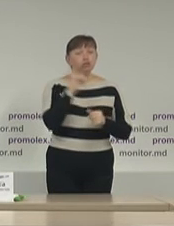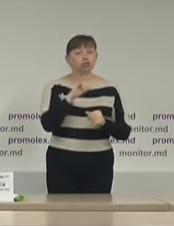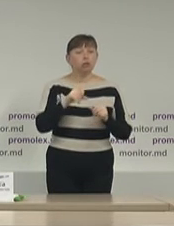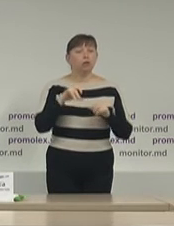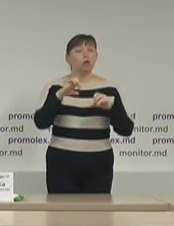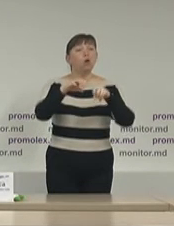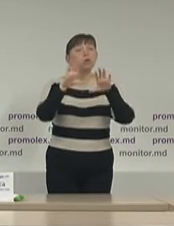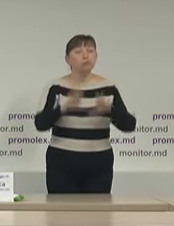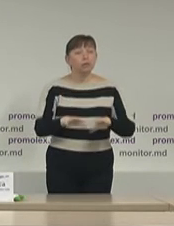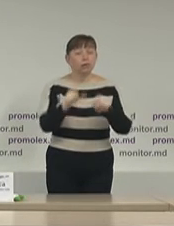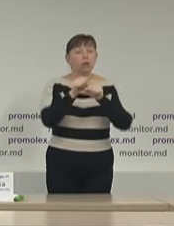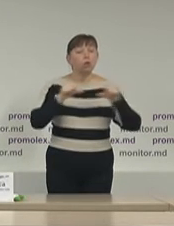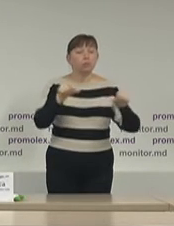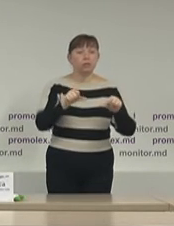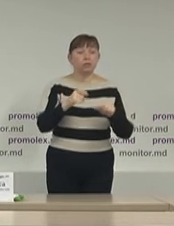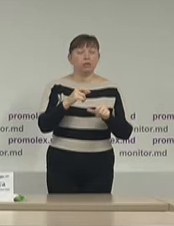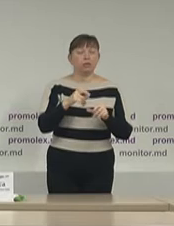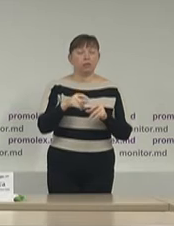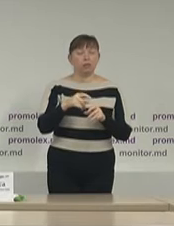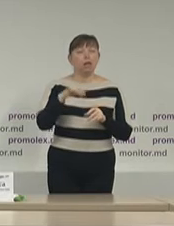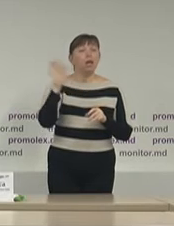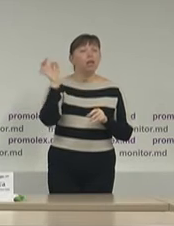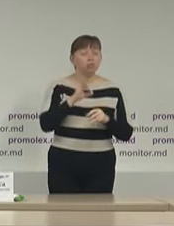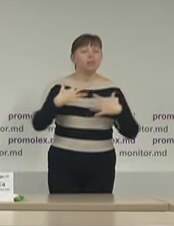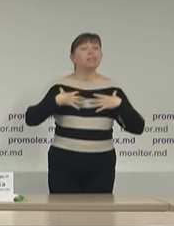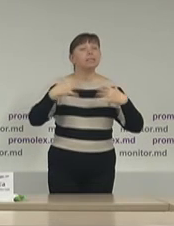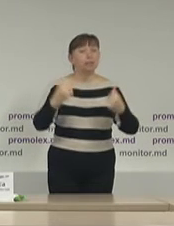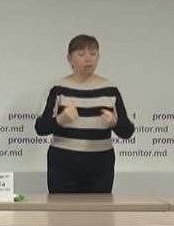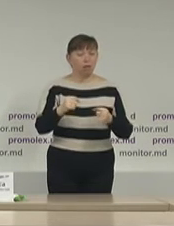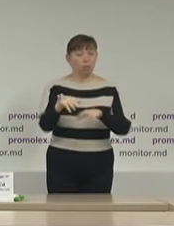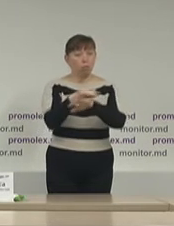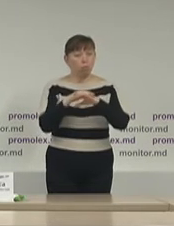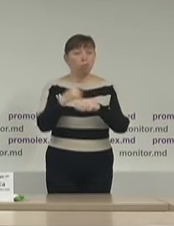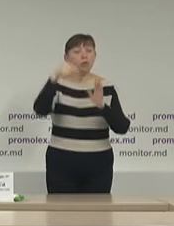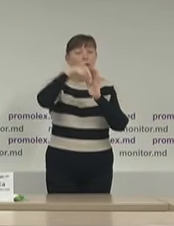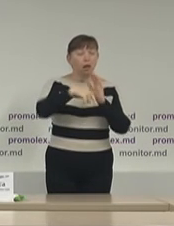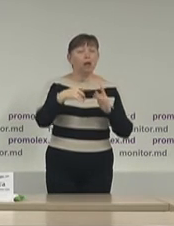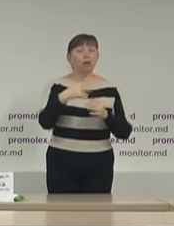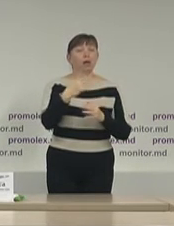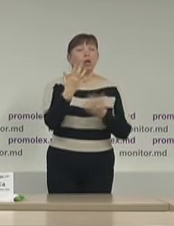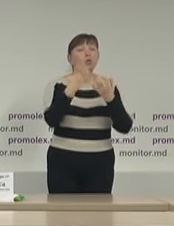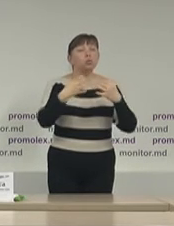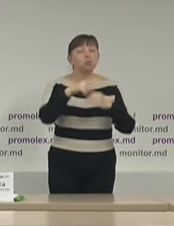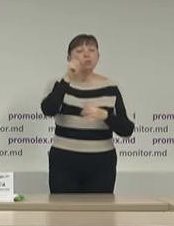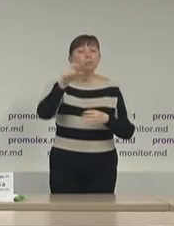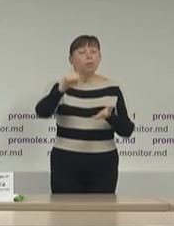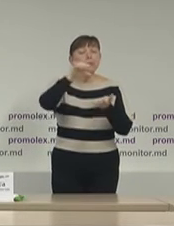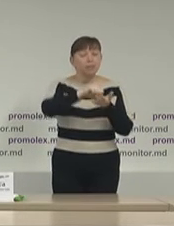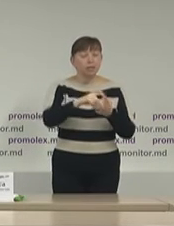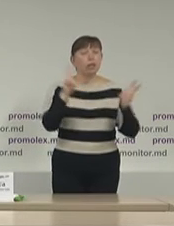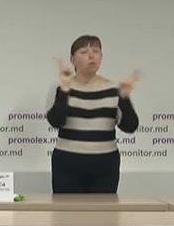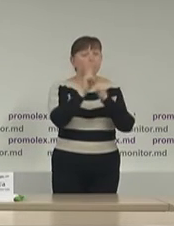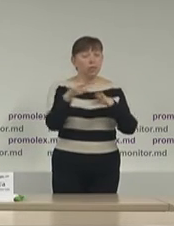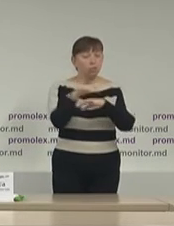ale Comisiei Naționale Extraordinare în Sănătate Publică, prin care numărul de persoane prezente la întrunire